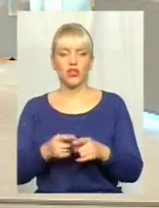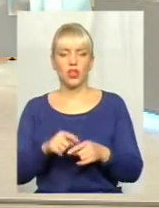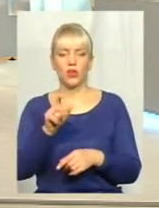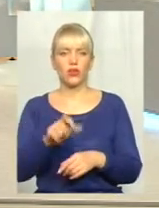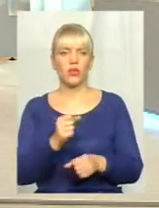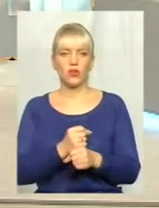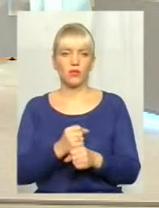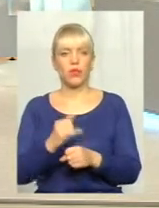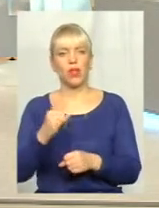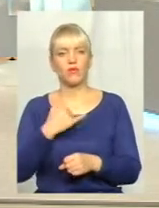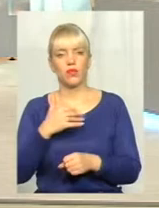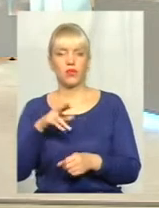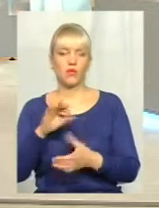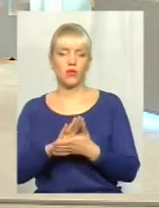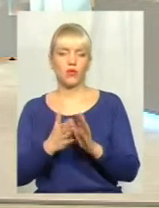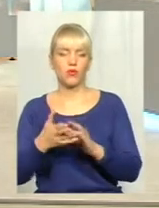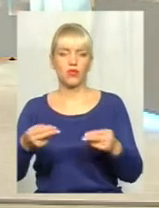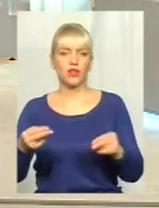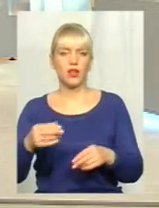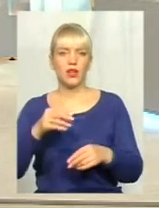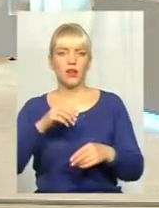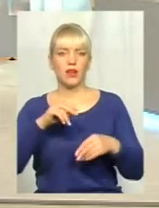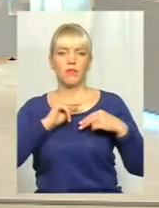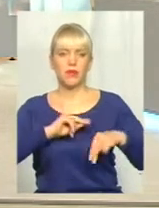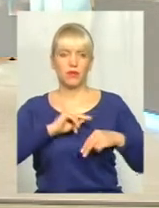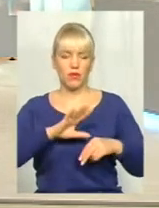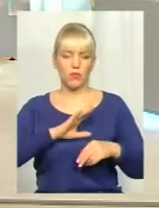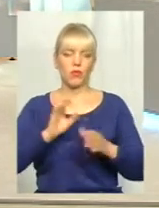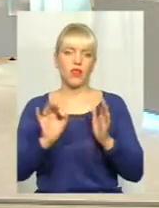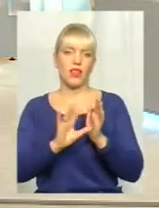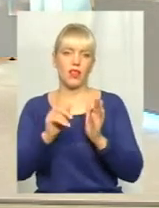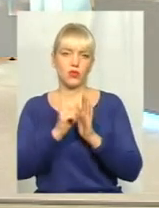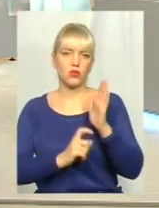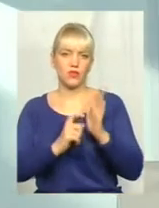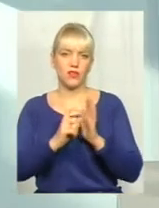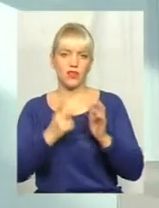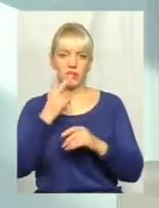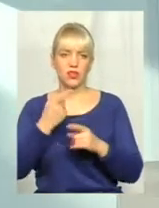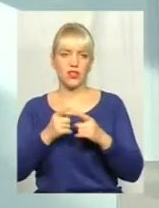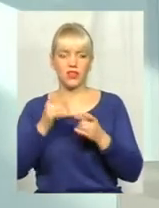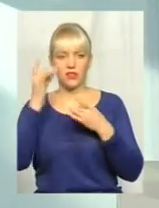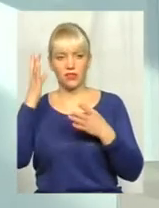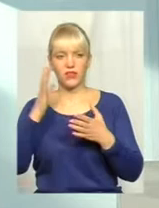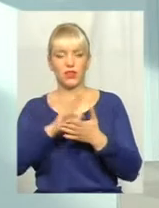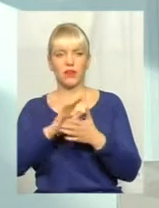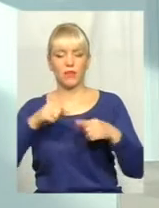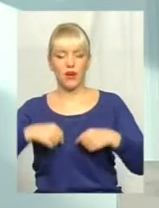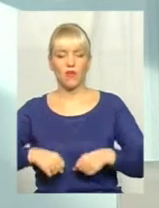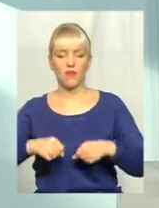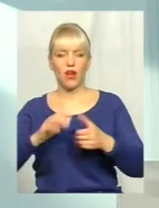робила, а він у мене по угоді працював електрозварником. Дивимося на цю цивільно-правову угоду. А цивільно-правова